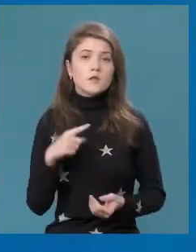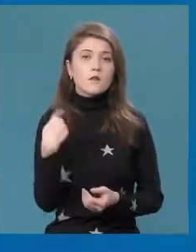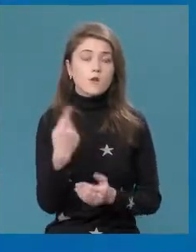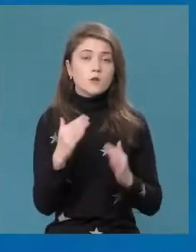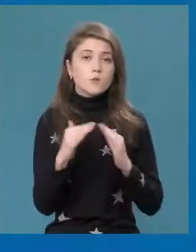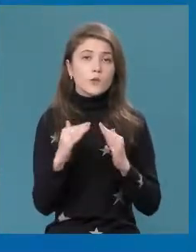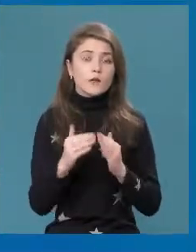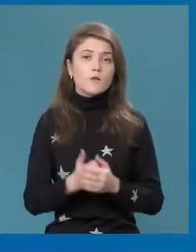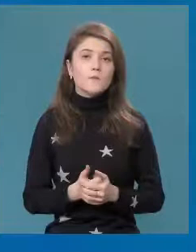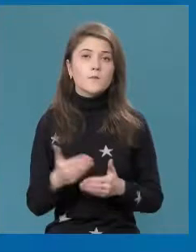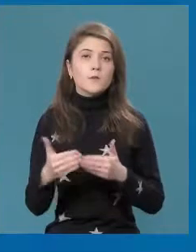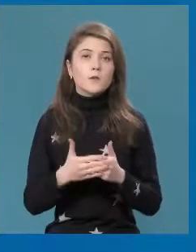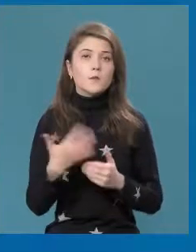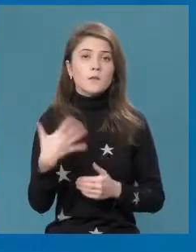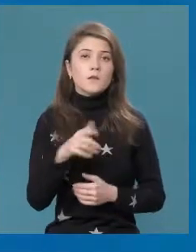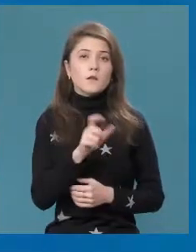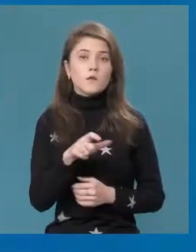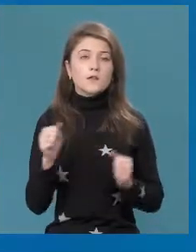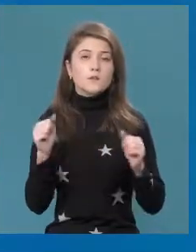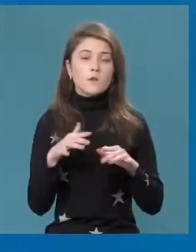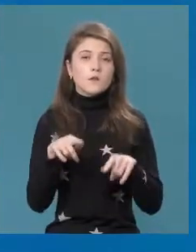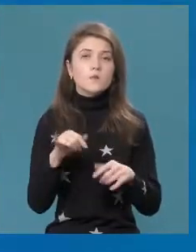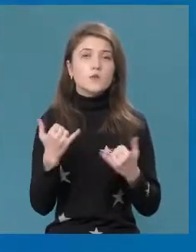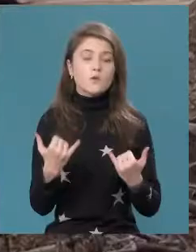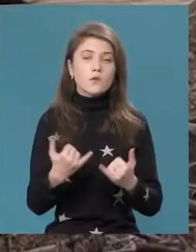будинків. Близько 50 людей зібралися там і сьогодні.